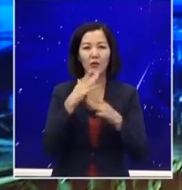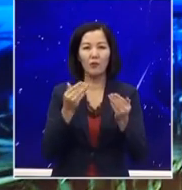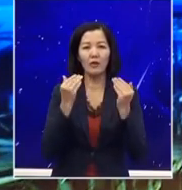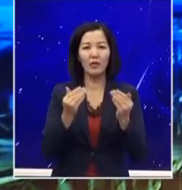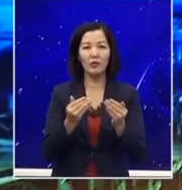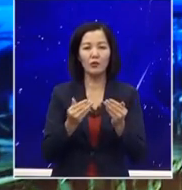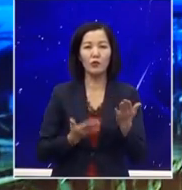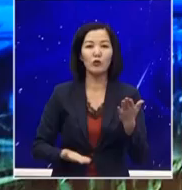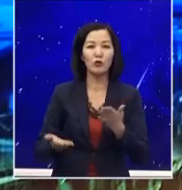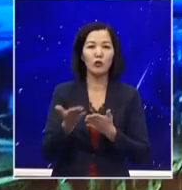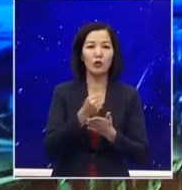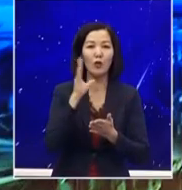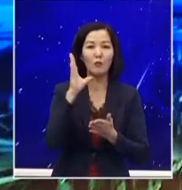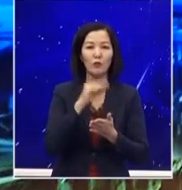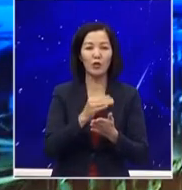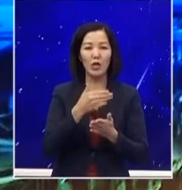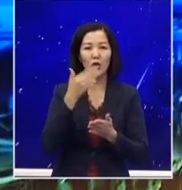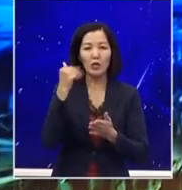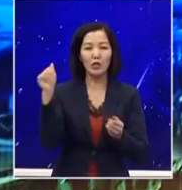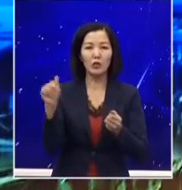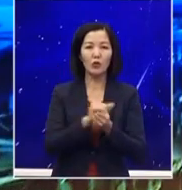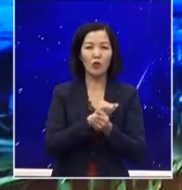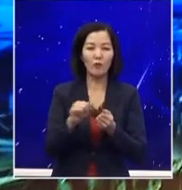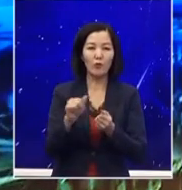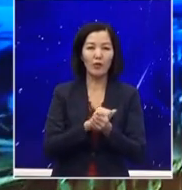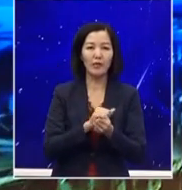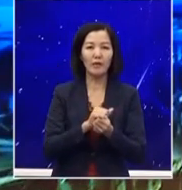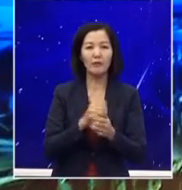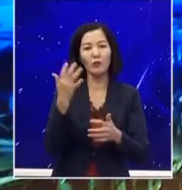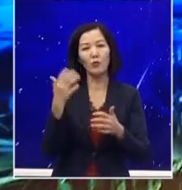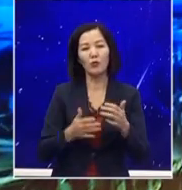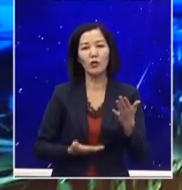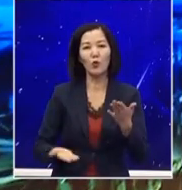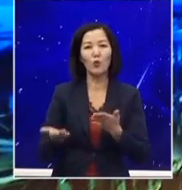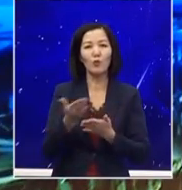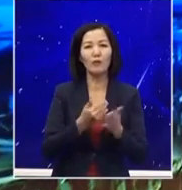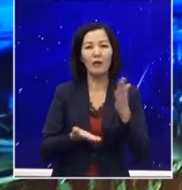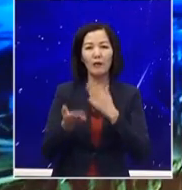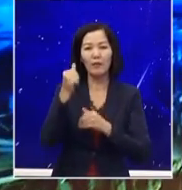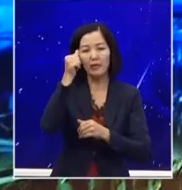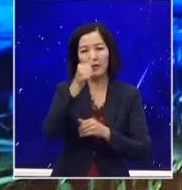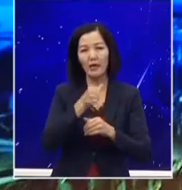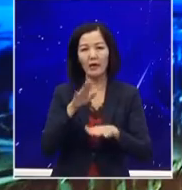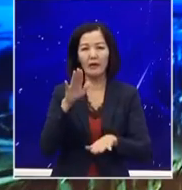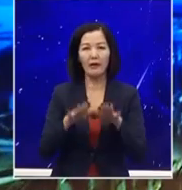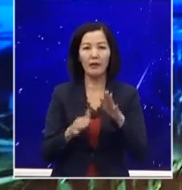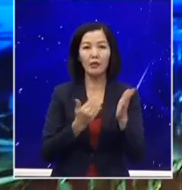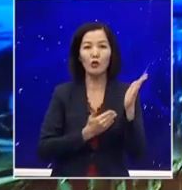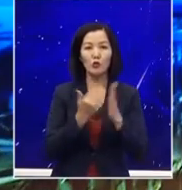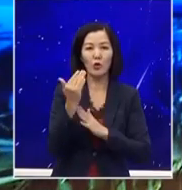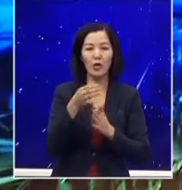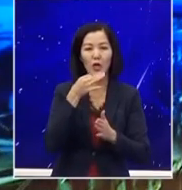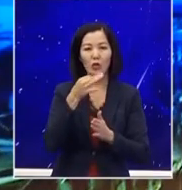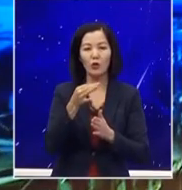астамы қазіргі күні шаруалар жинап үлгерді. Жаздың құрғақ болғанына қарамастан орташа өнімділік былтырға қарағанда жоғары деп